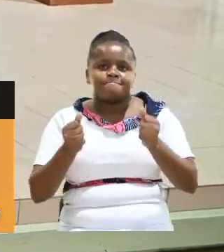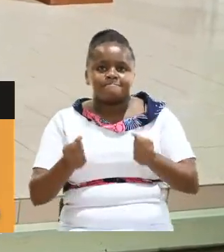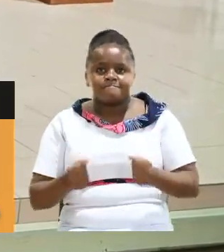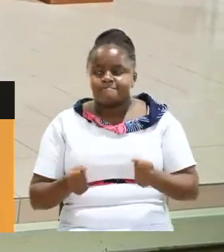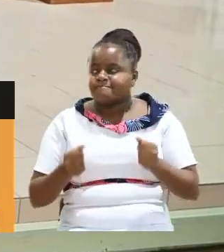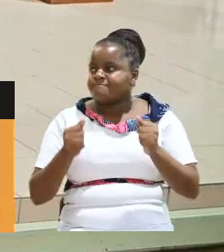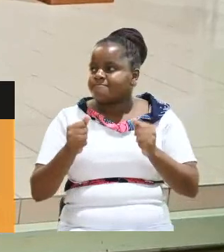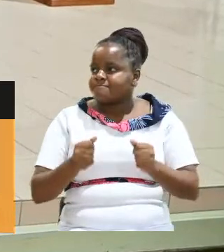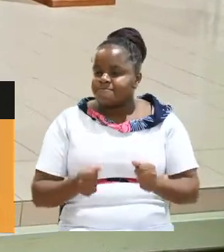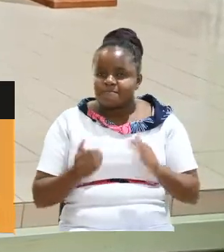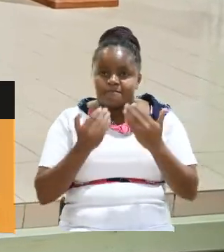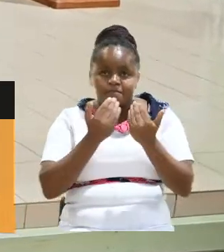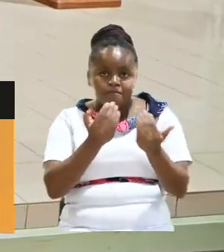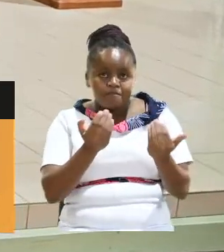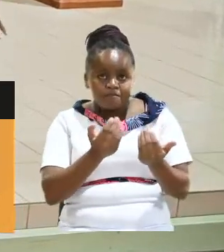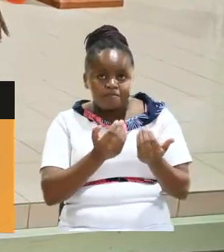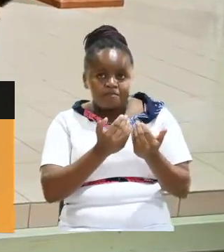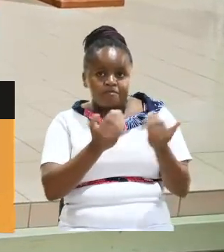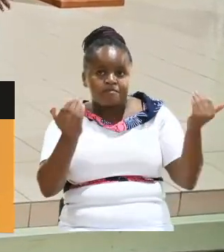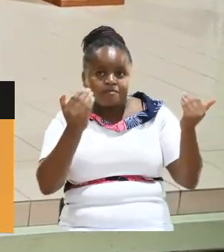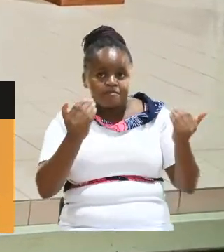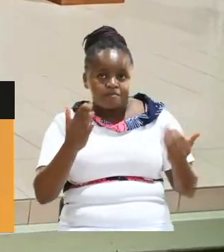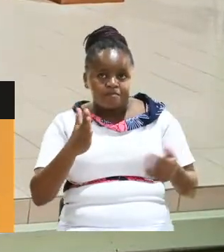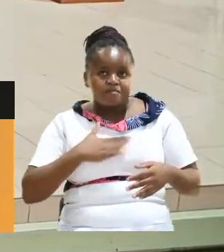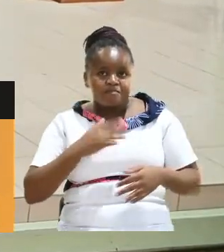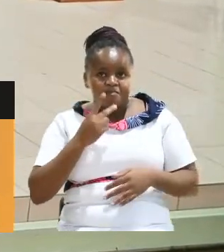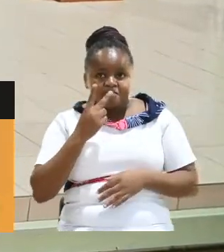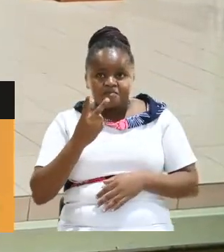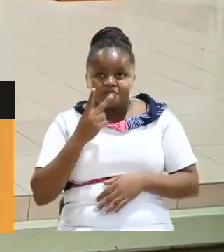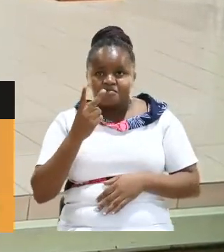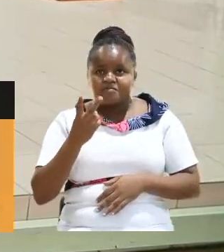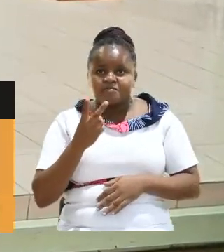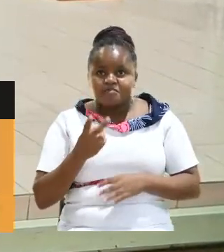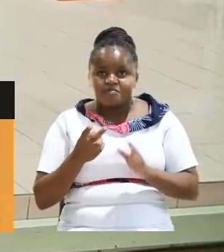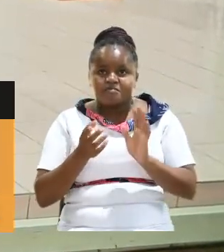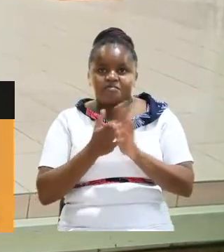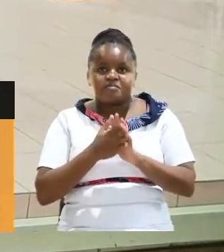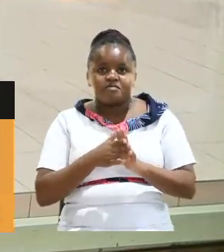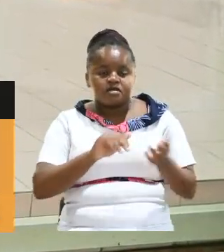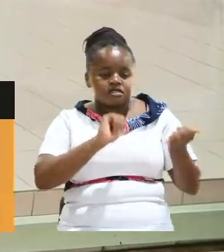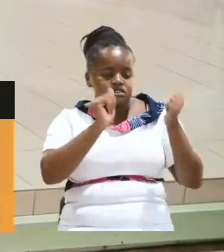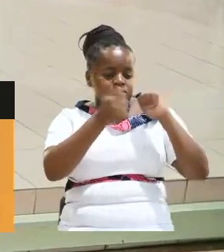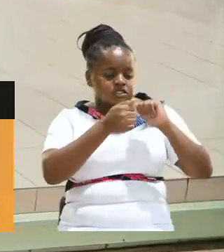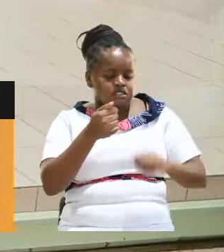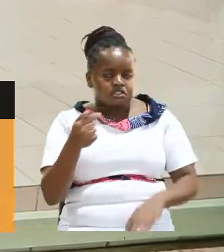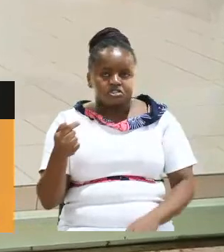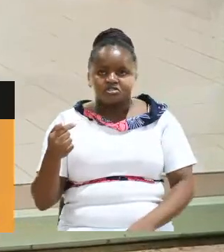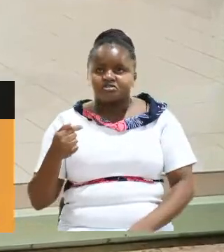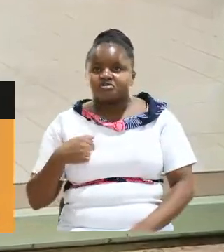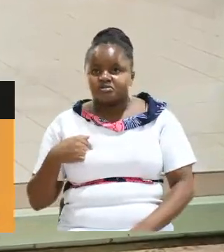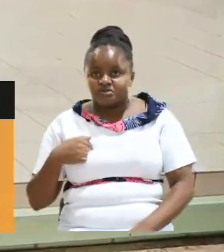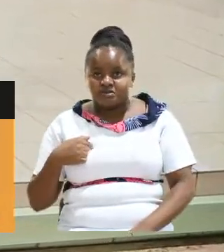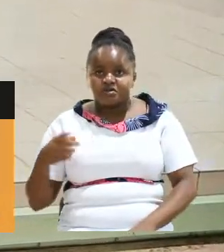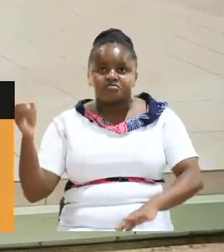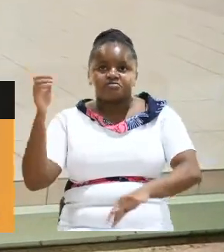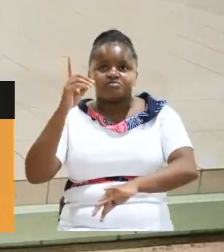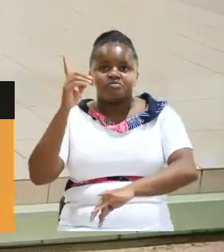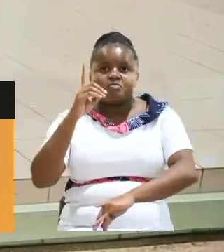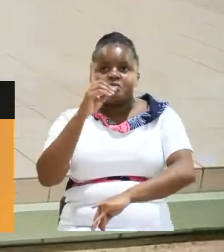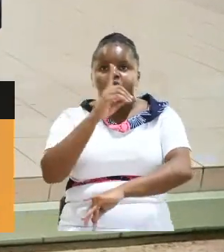Watoto wangu siku hizi siwaoni. Ninaomba nirekebishe. Siku